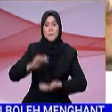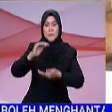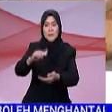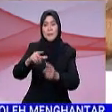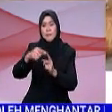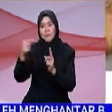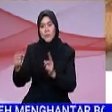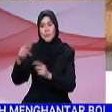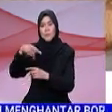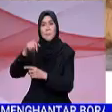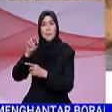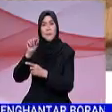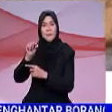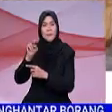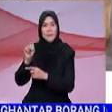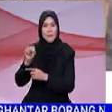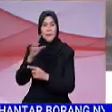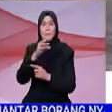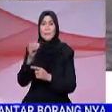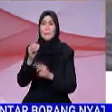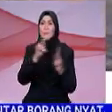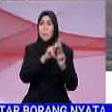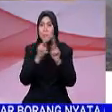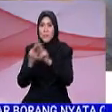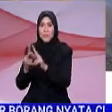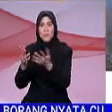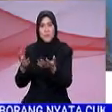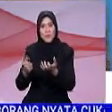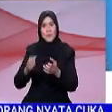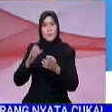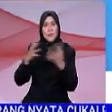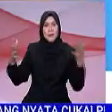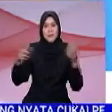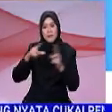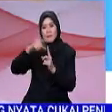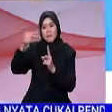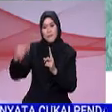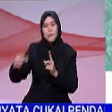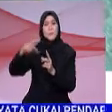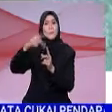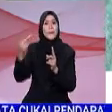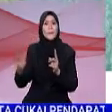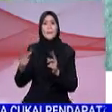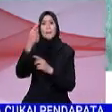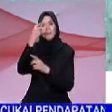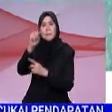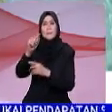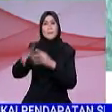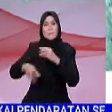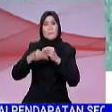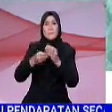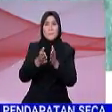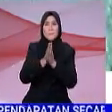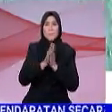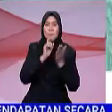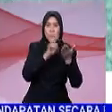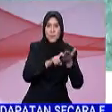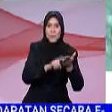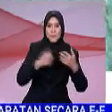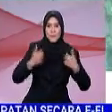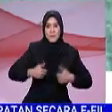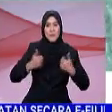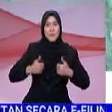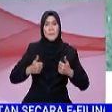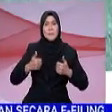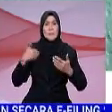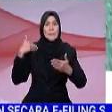pandan di kampung-kampung apabila mereka mahu mendapatkan lebih banyak lagi daun pandan bagi menampung permintaan Aidilfitri